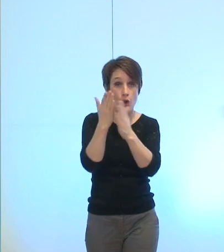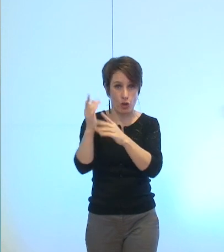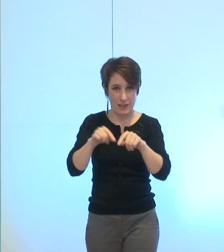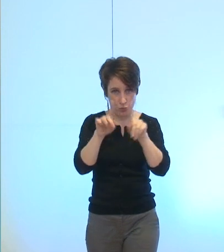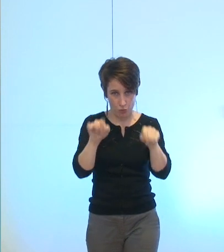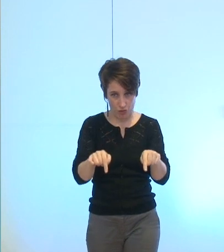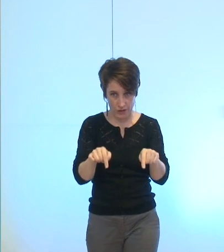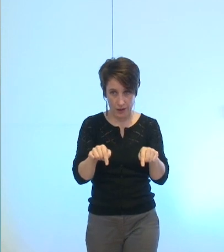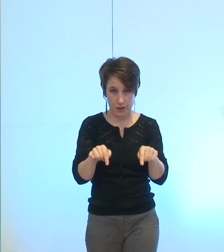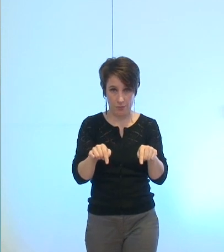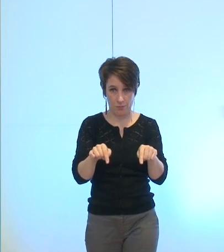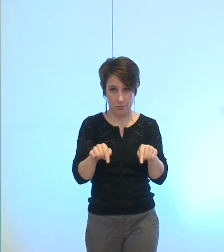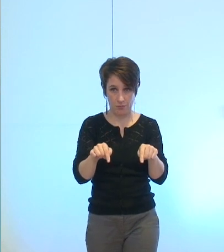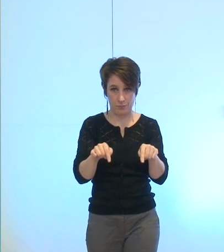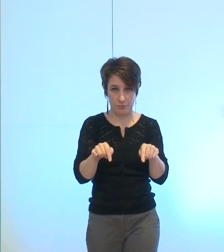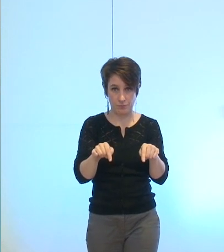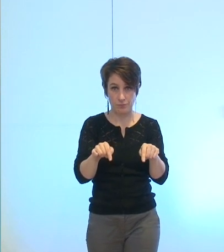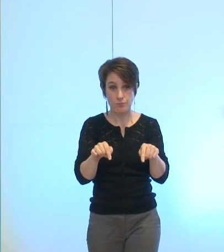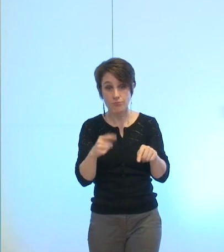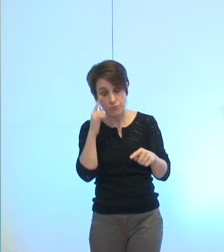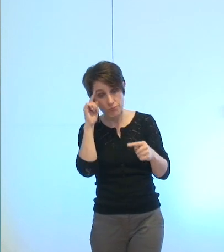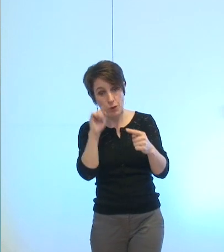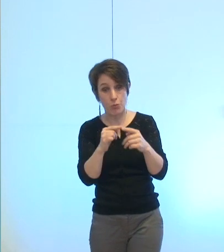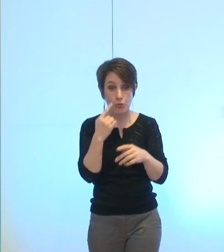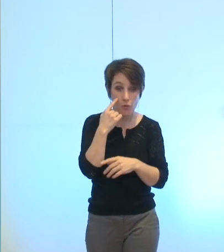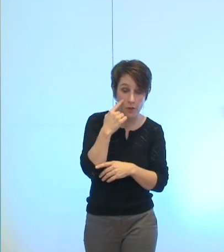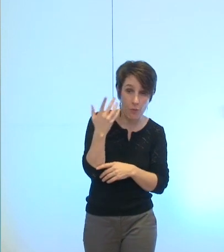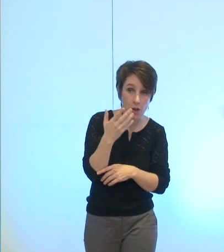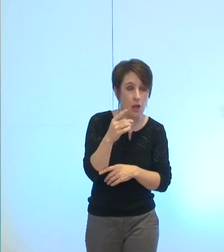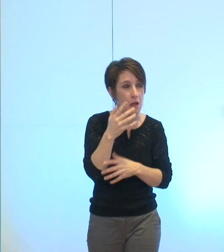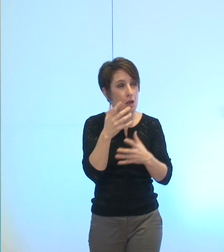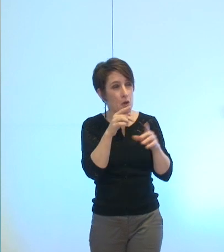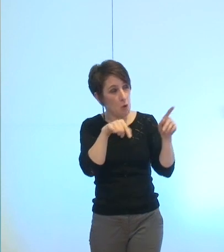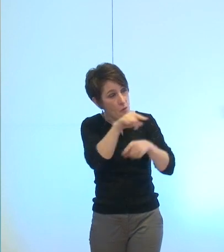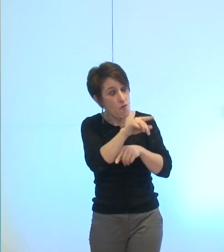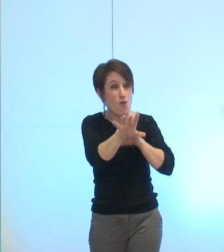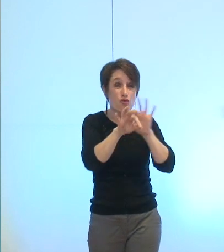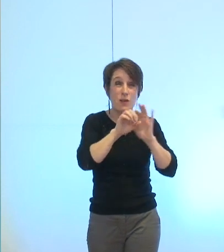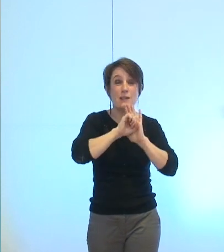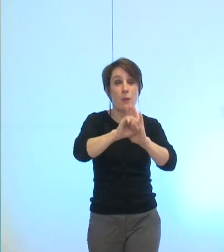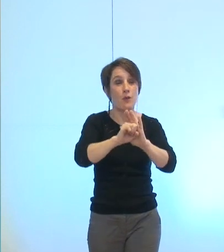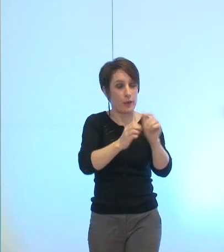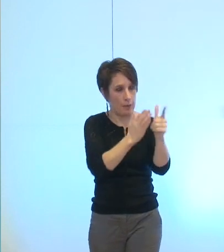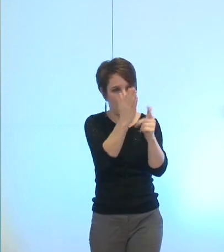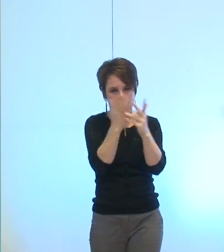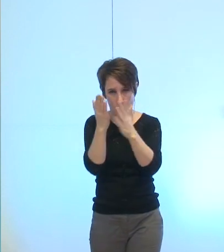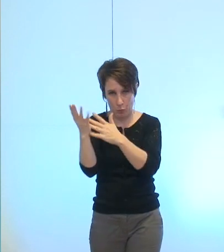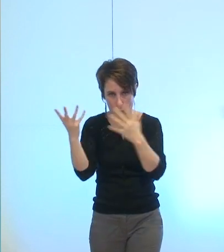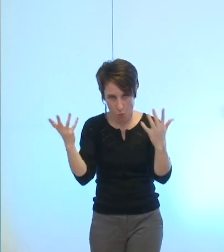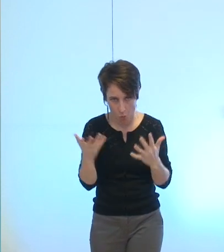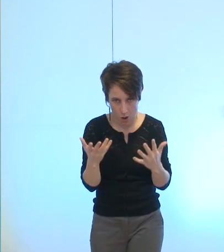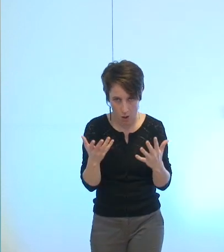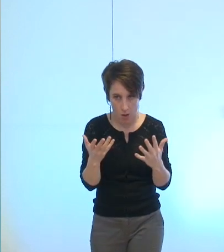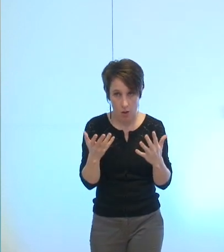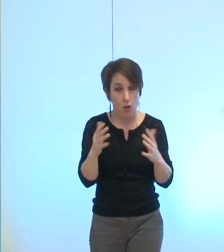enfin de voir sur quelle priorité vous souhaitez appuyer les politique publique grenobloise ce que vous souhaitez même